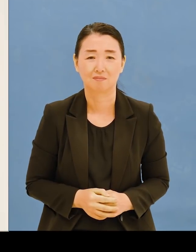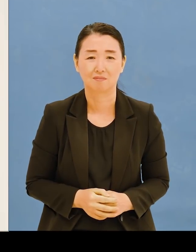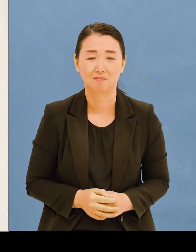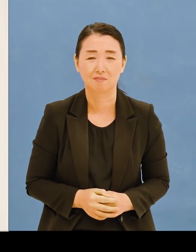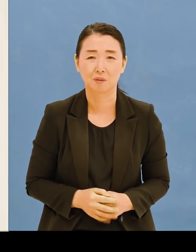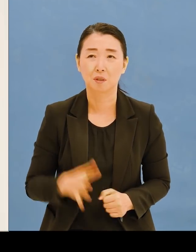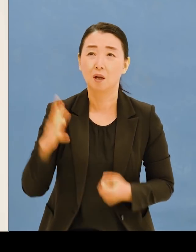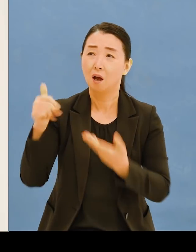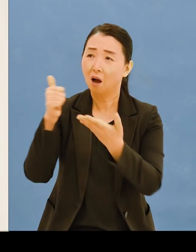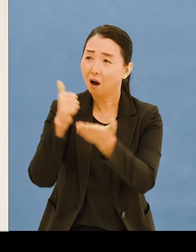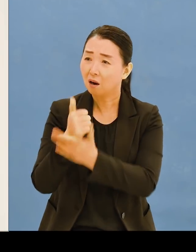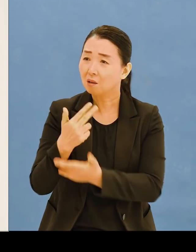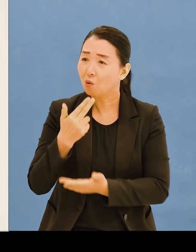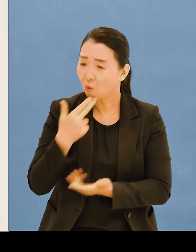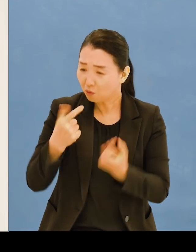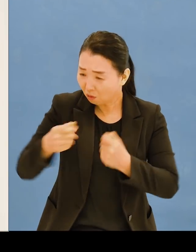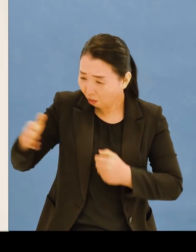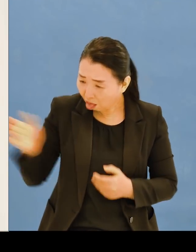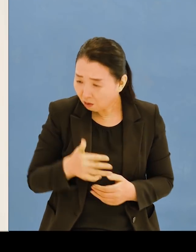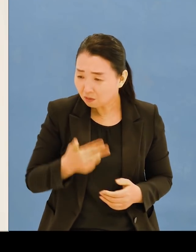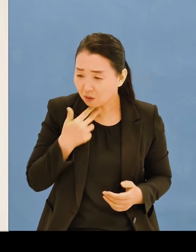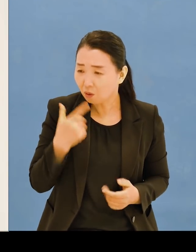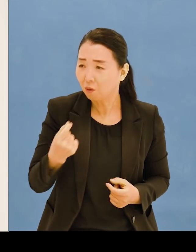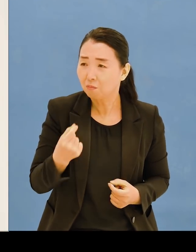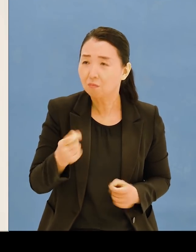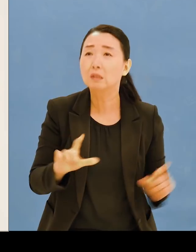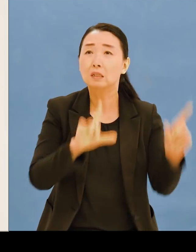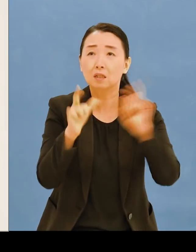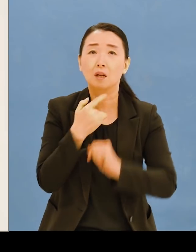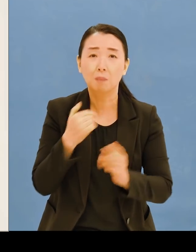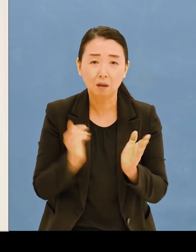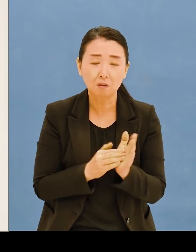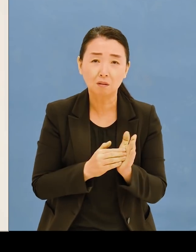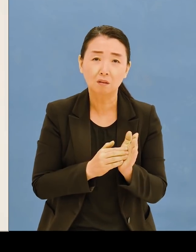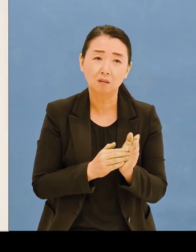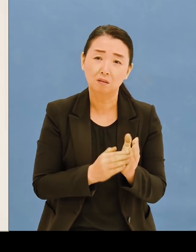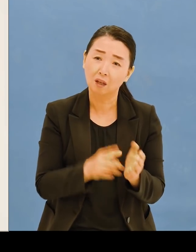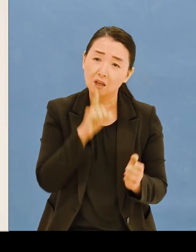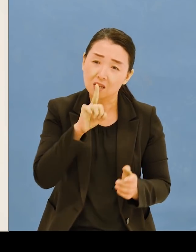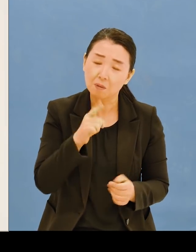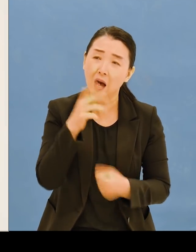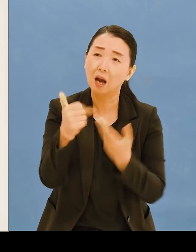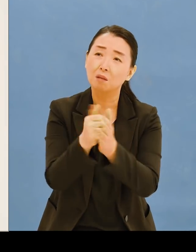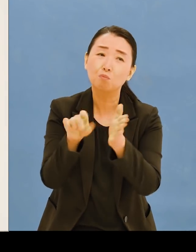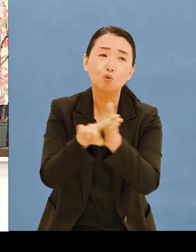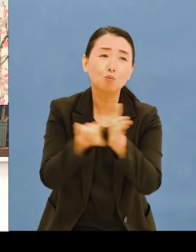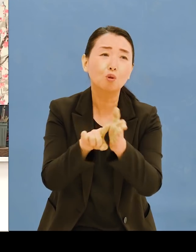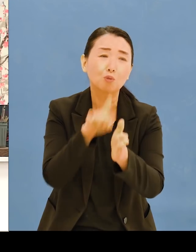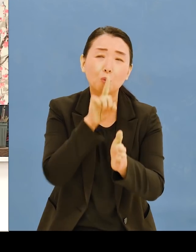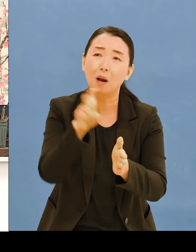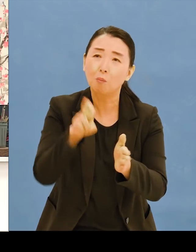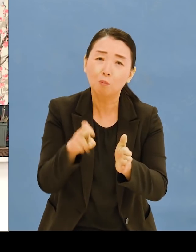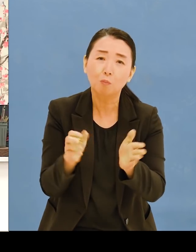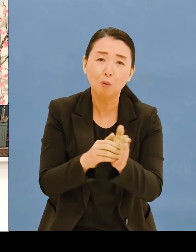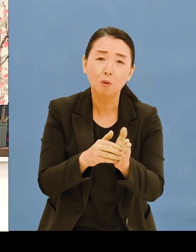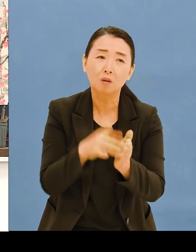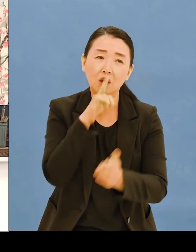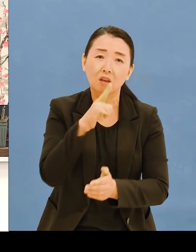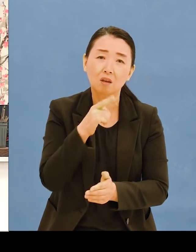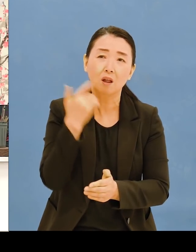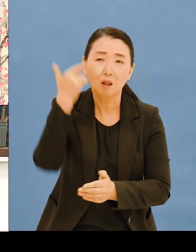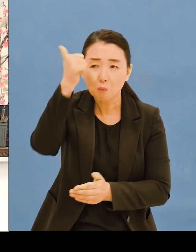정말 내가 그렇게 하나님 없는 것처럼 살았고 내가 입으로는 하나님 믿는다고 하지만 내가 입으로는 나 목사 될